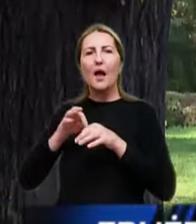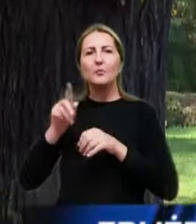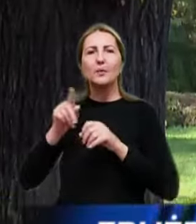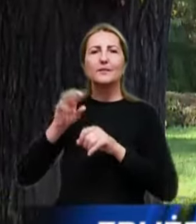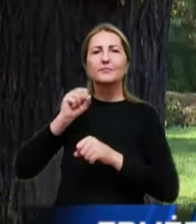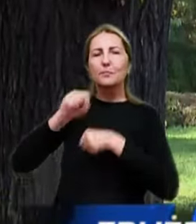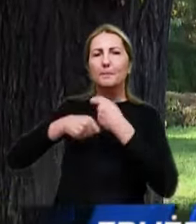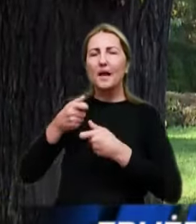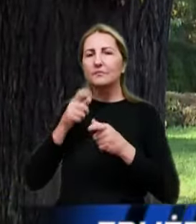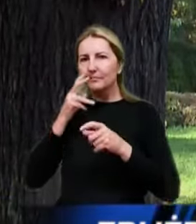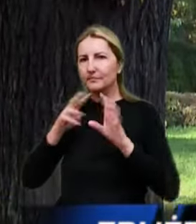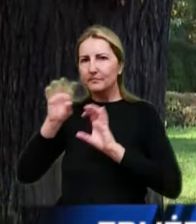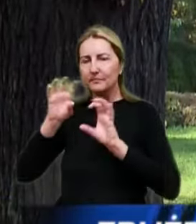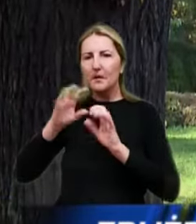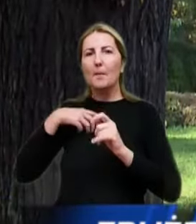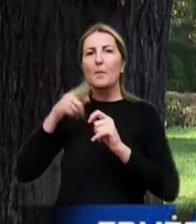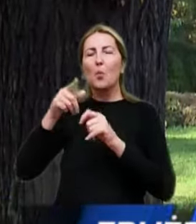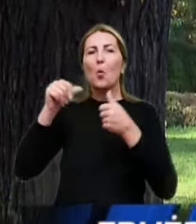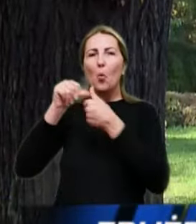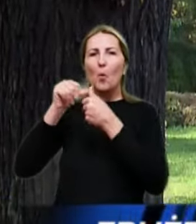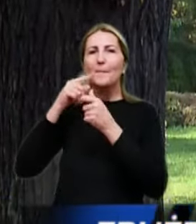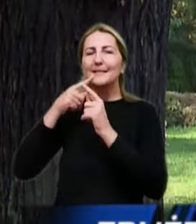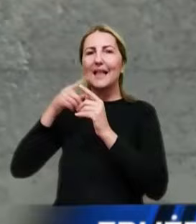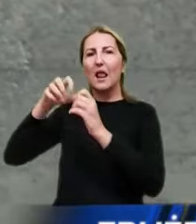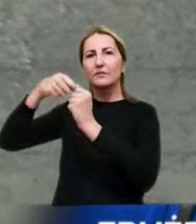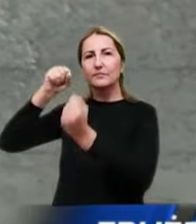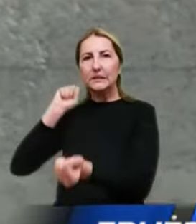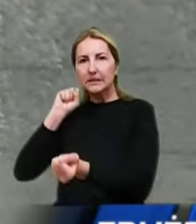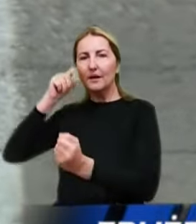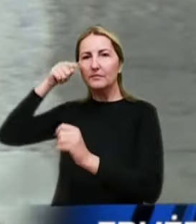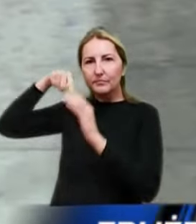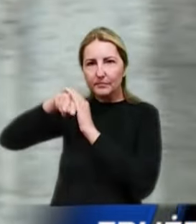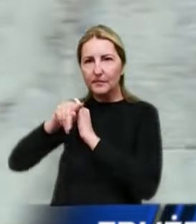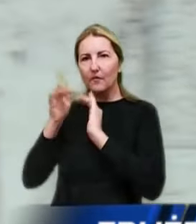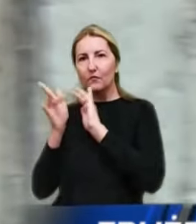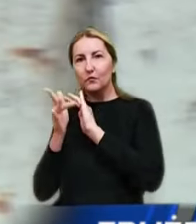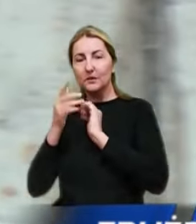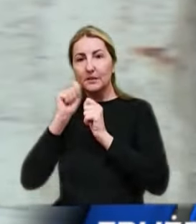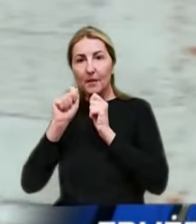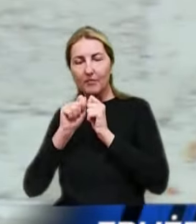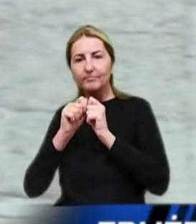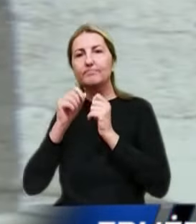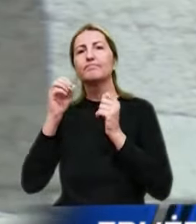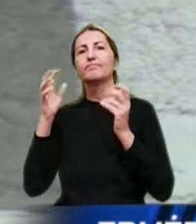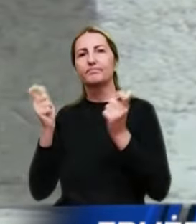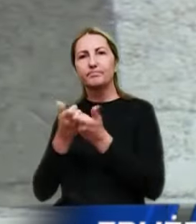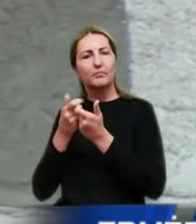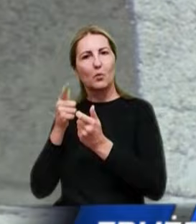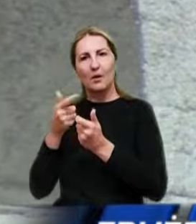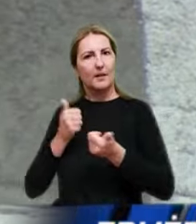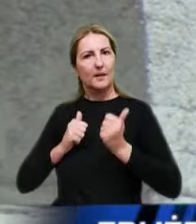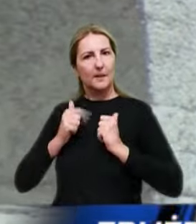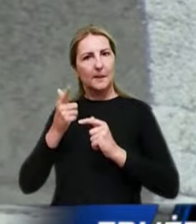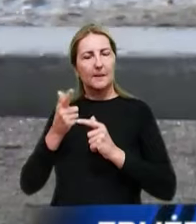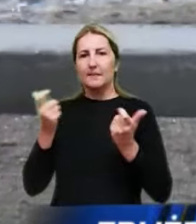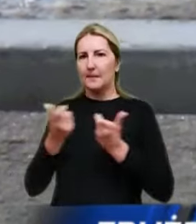elementów gumowo-stalowych i zajrzeniu niejako do wnętrza tego mostu dostrzegli niepokojący uskok na